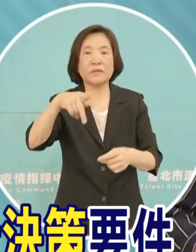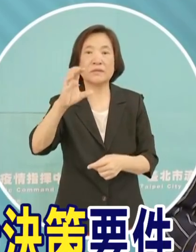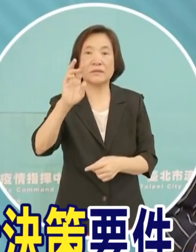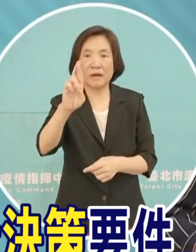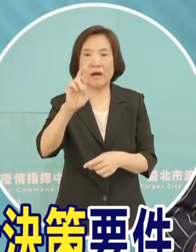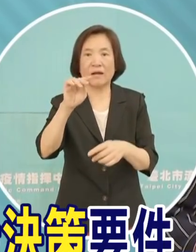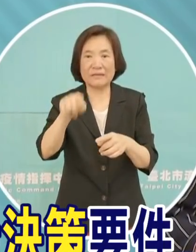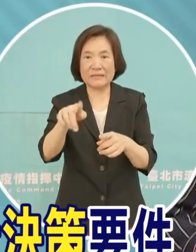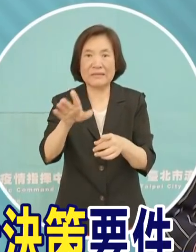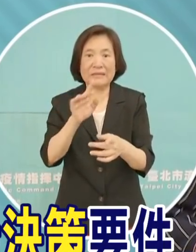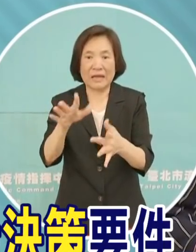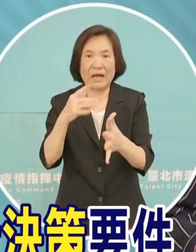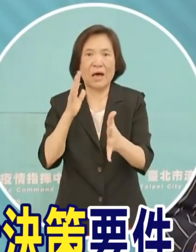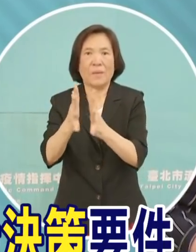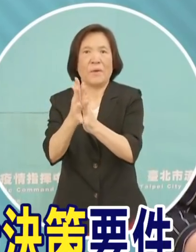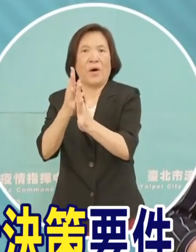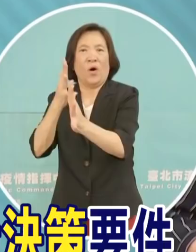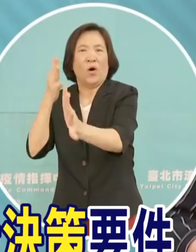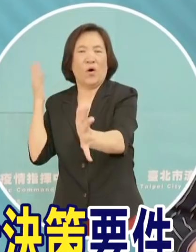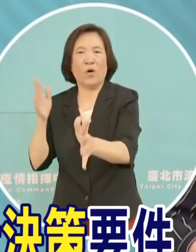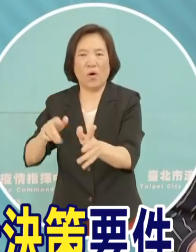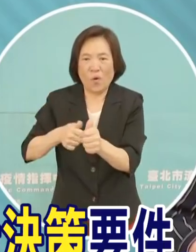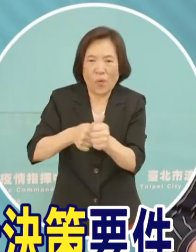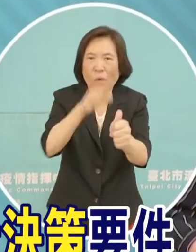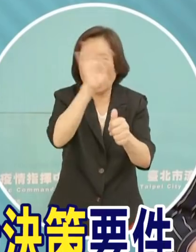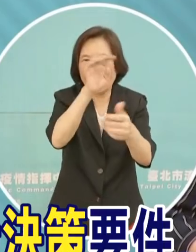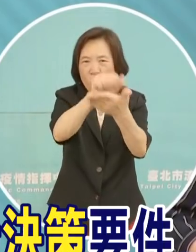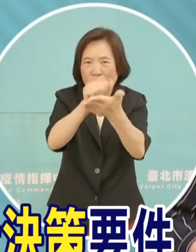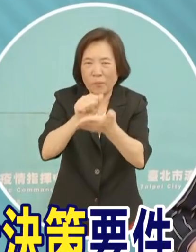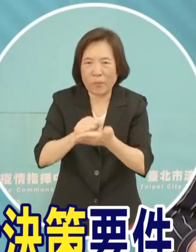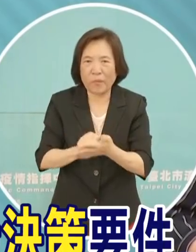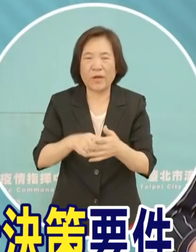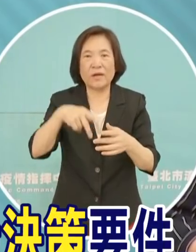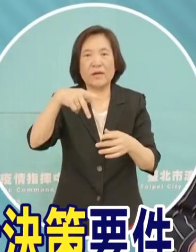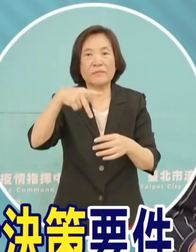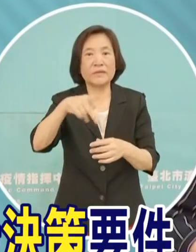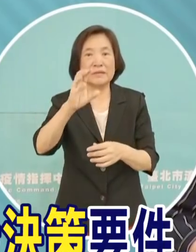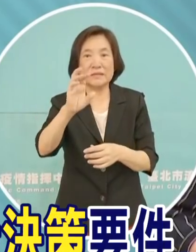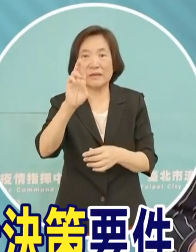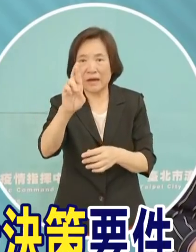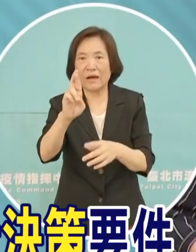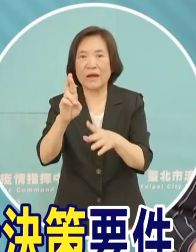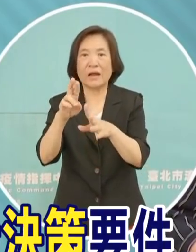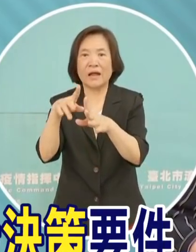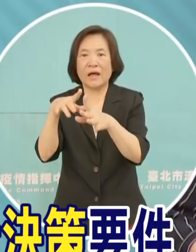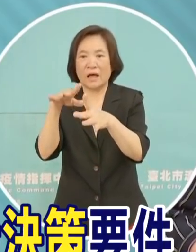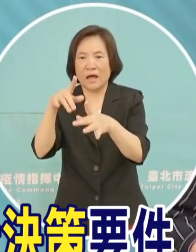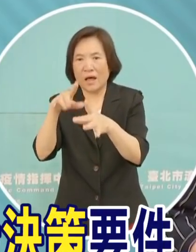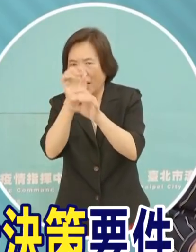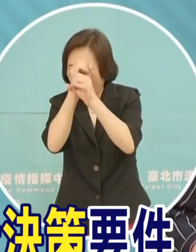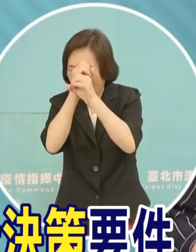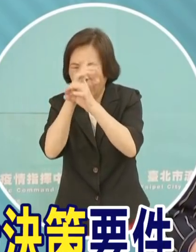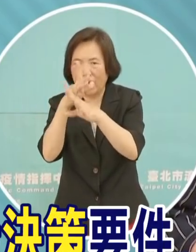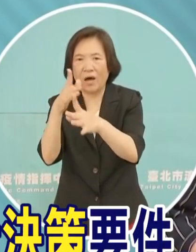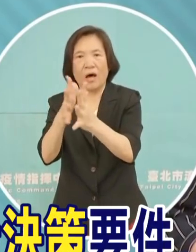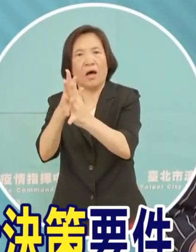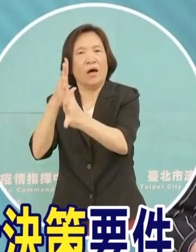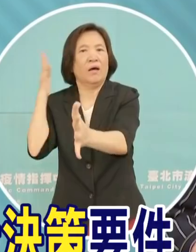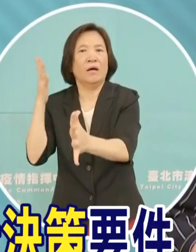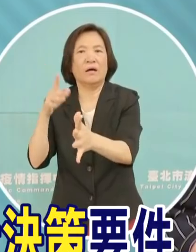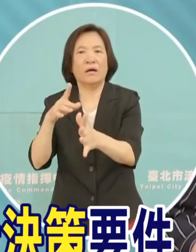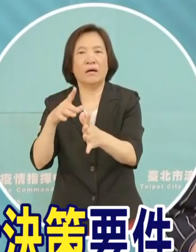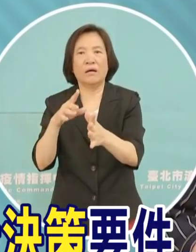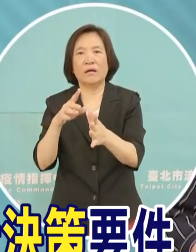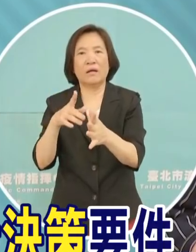大塞车了哈，包括疫调了 PCI 大塞车，所以才每天会有说什么矫正回归的问题。那也为了要让我们整